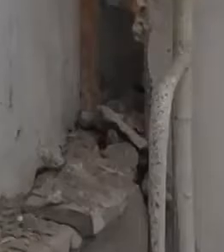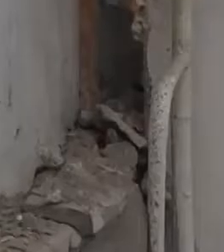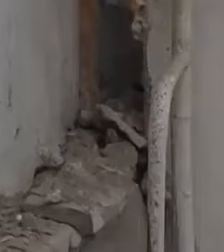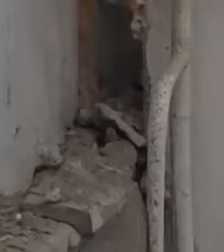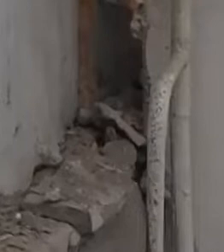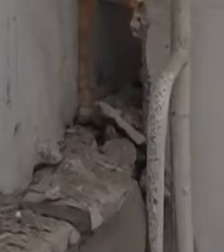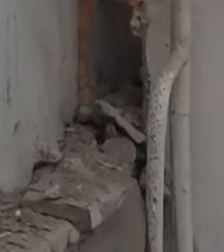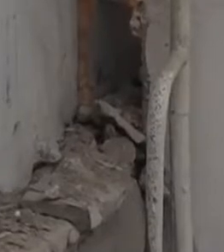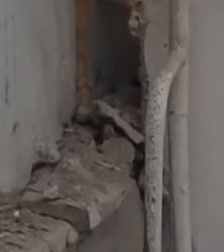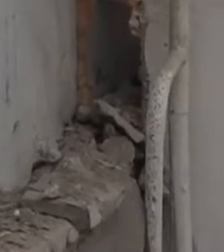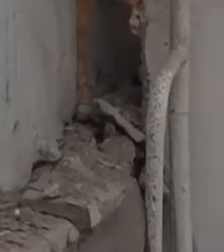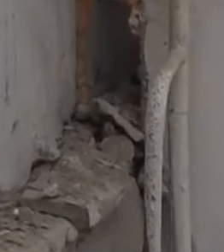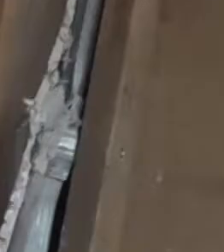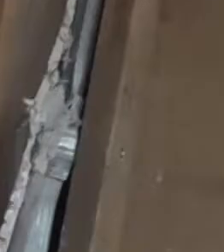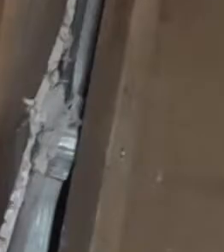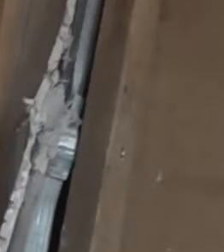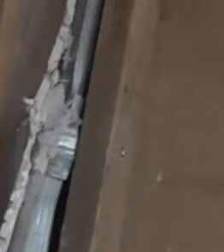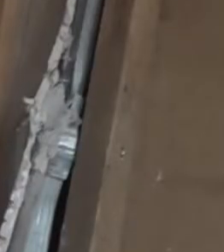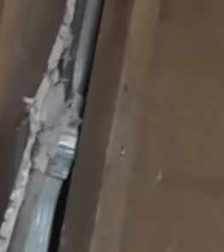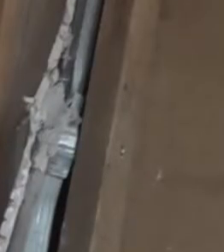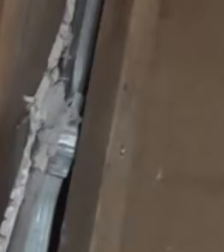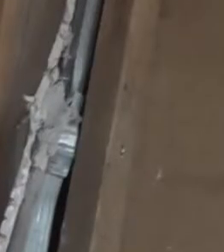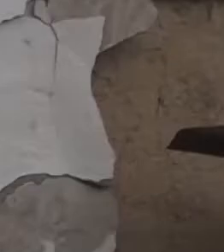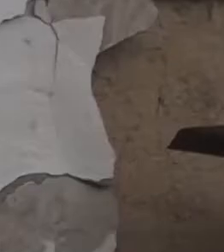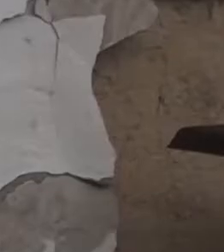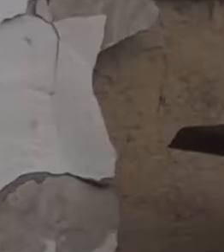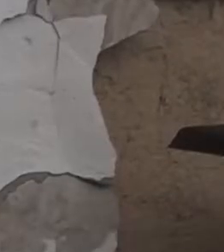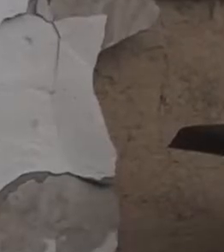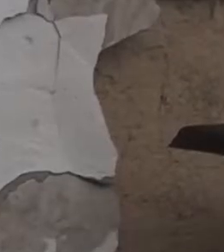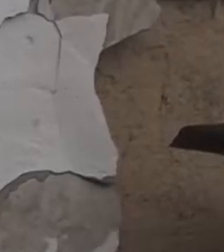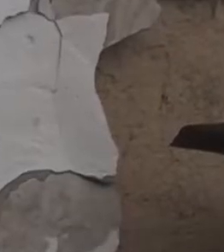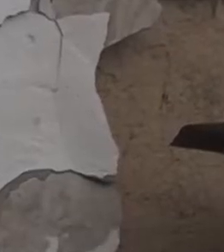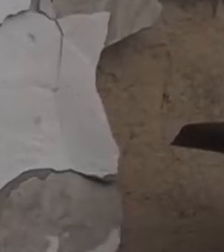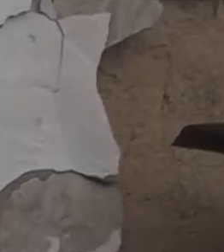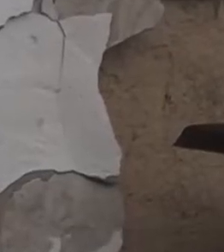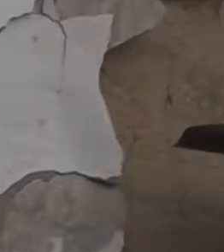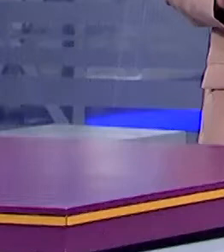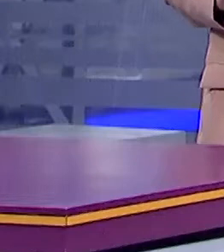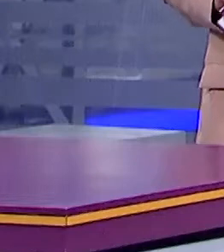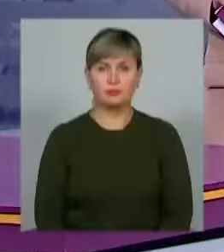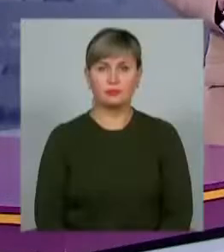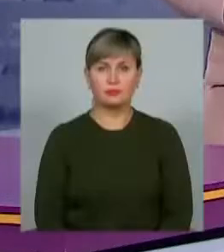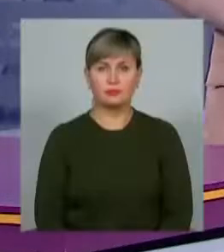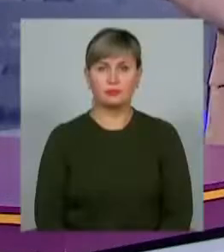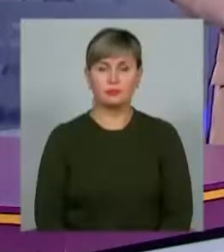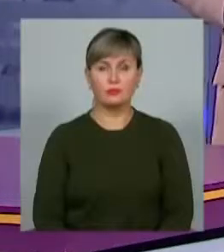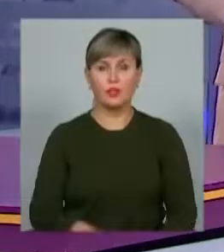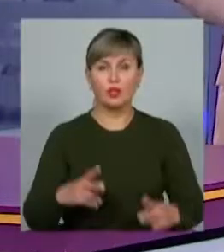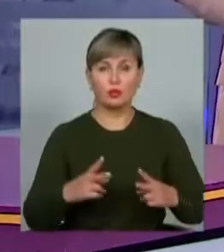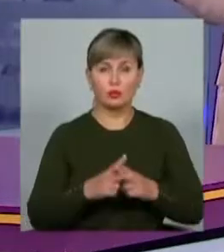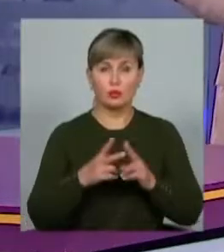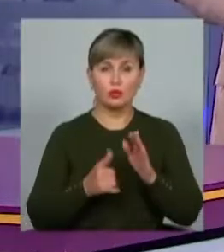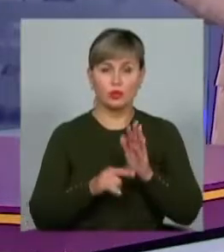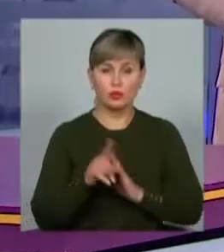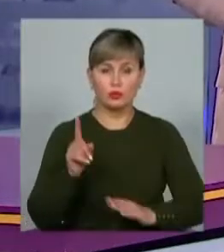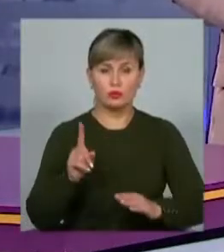взрыва технической и других экспертиз. Роман Нощенко, Рашид Шукралиев, телеканал «Алматы». В Нур-Султане